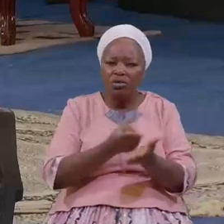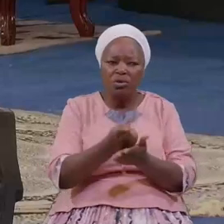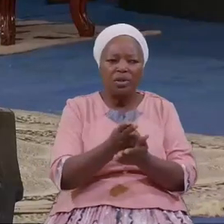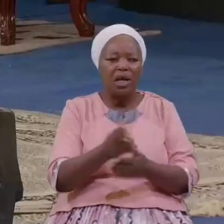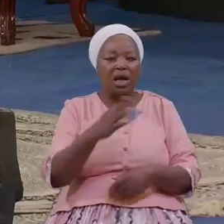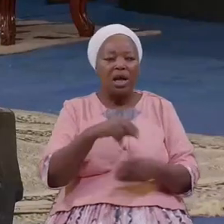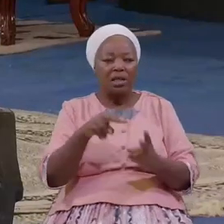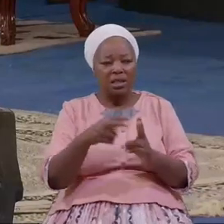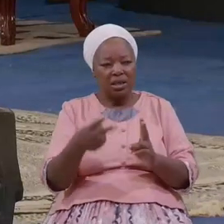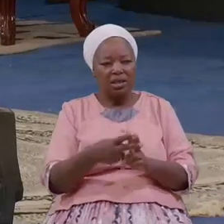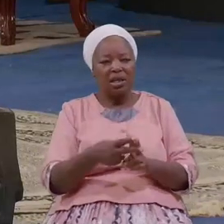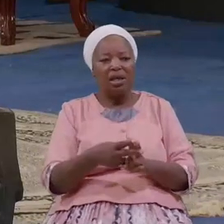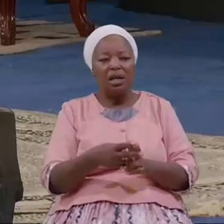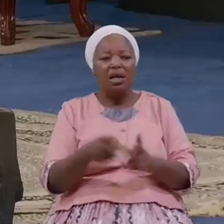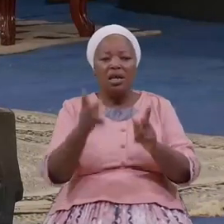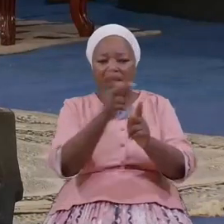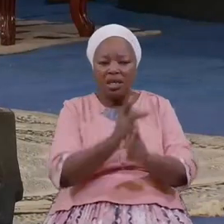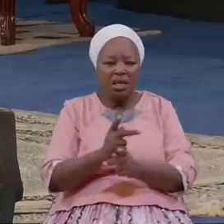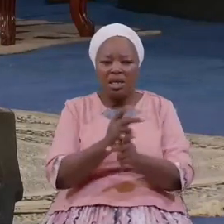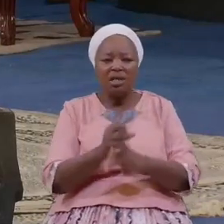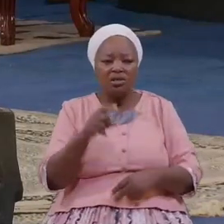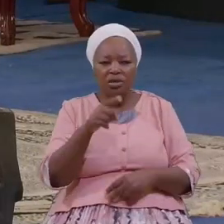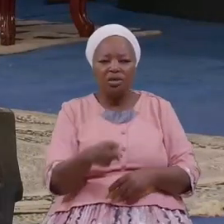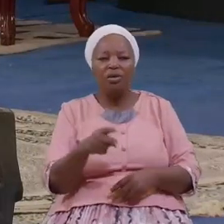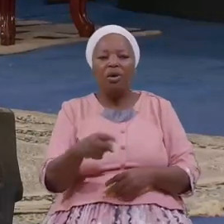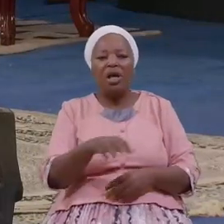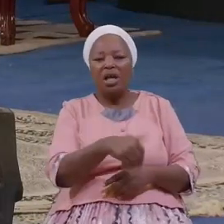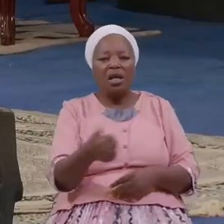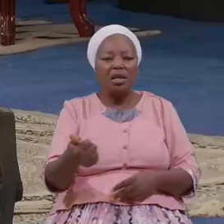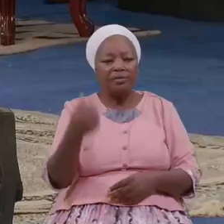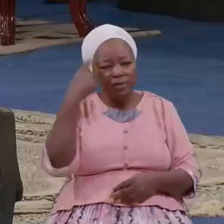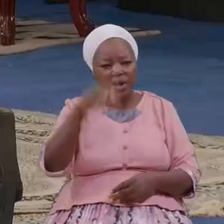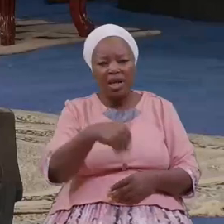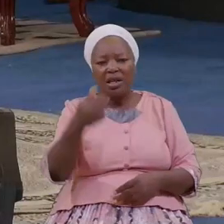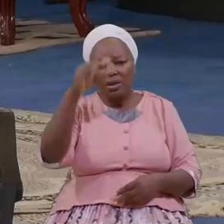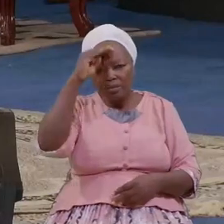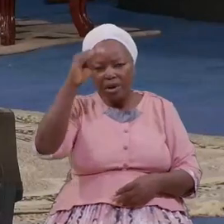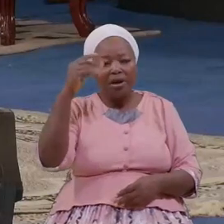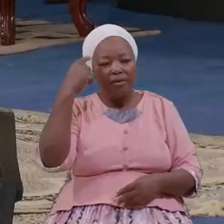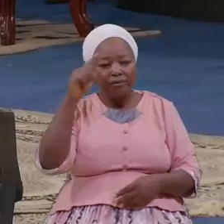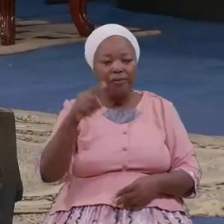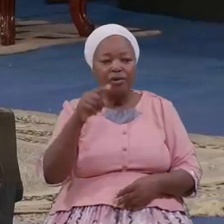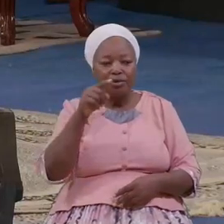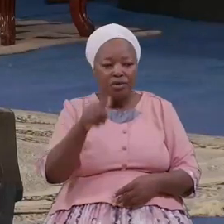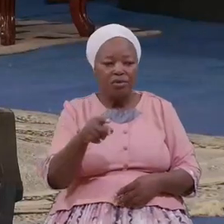la vérité. Et tu ne crains personne, car